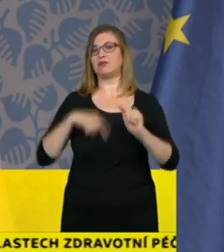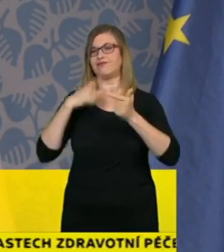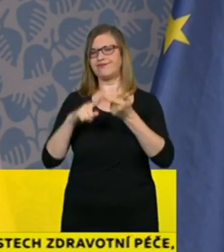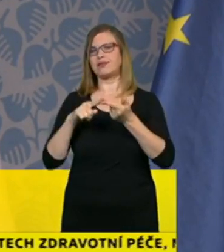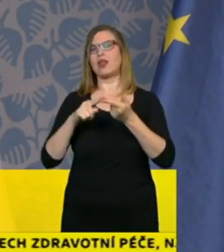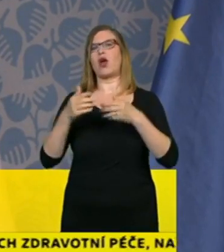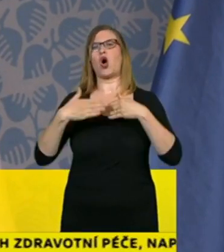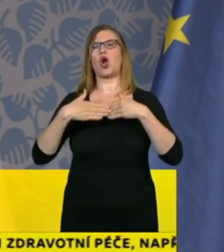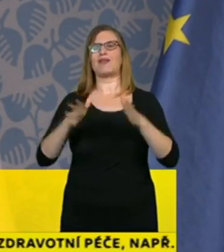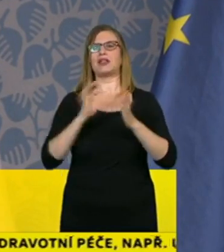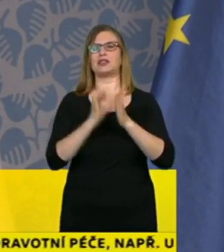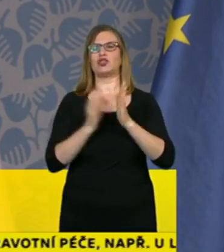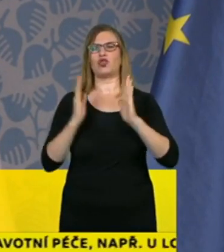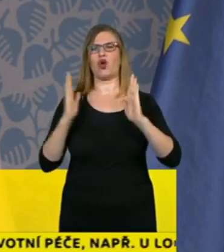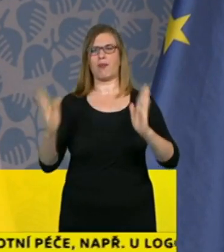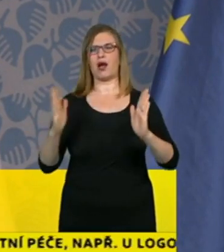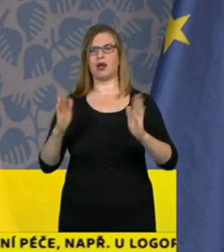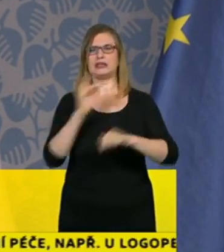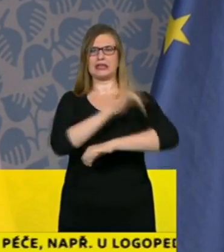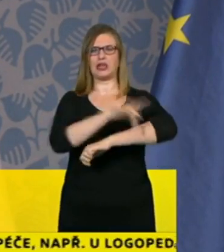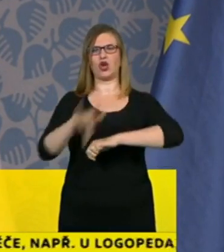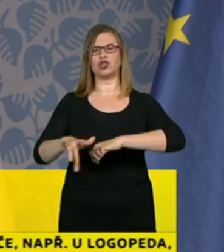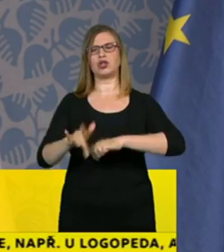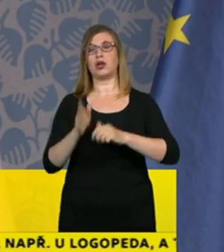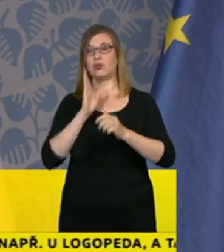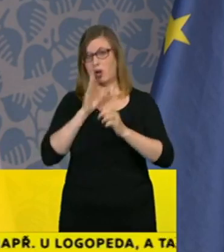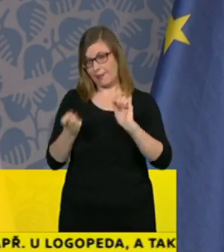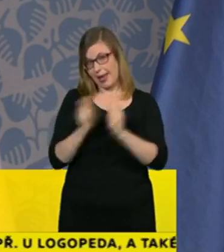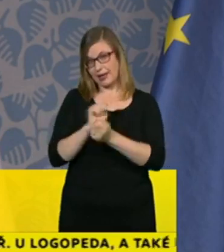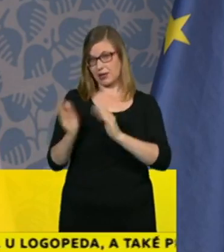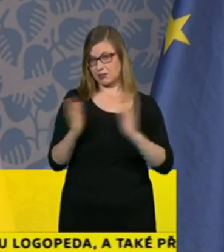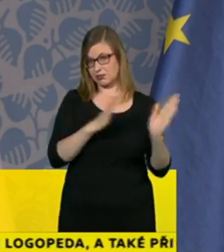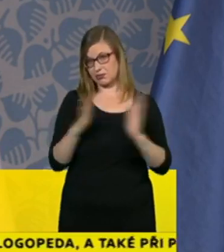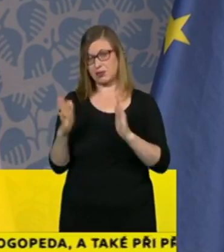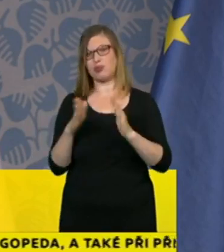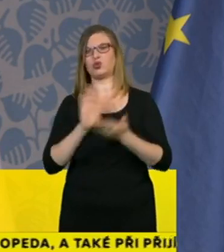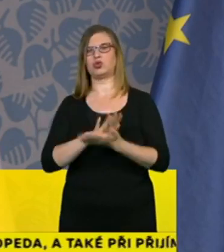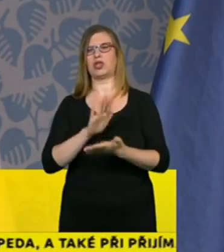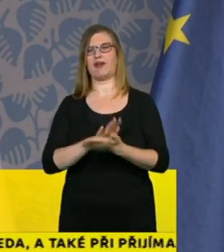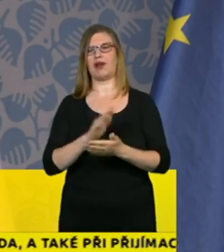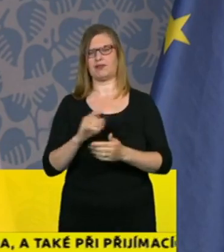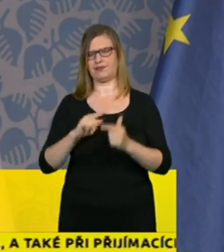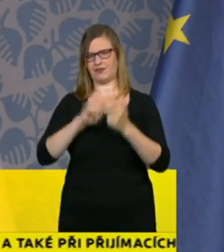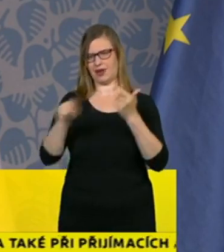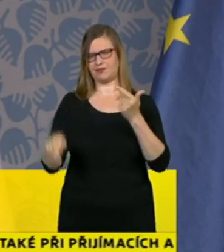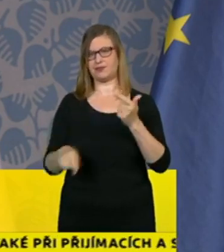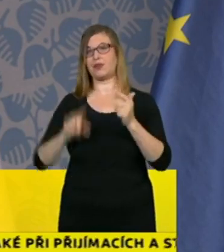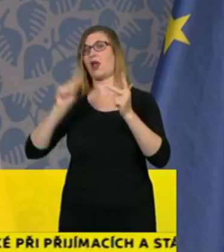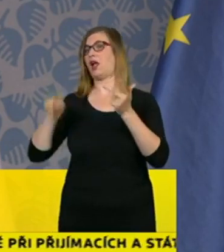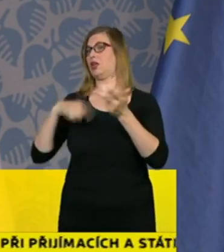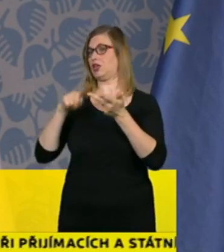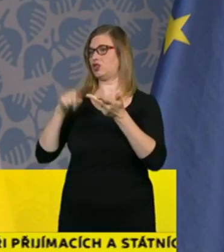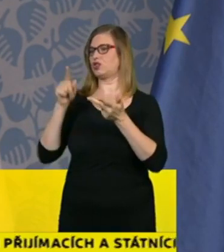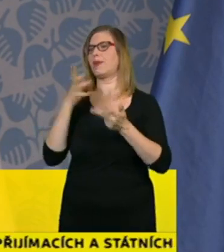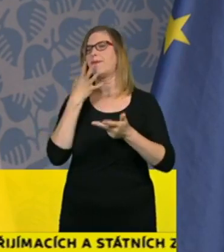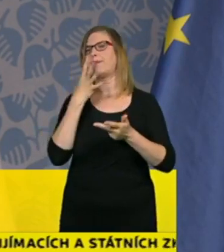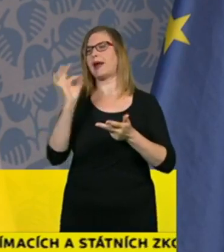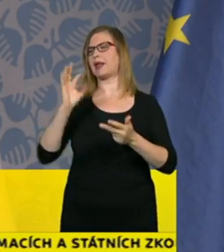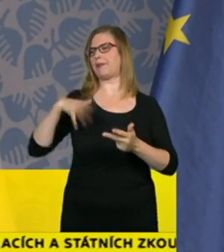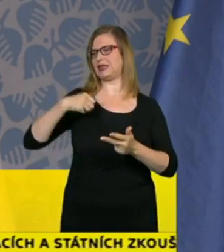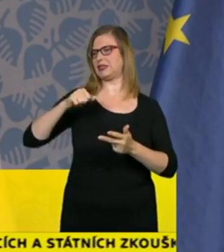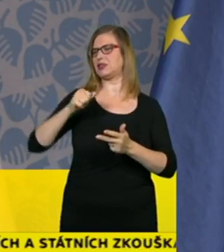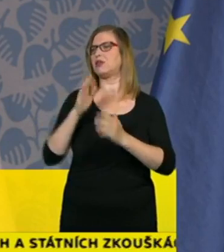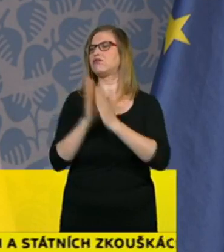A paní ministrině financí bych se chtěla zeptat, vy jste říkala, že tedy by vláda mohla předložit návrh